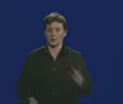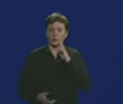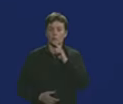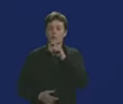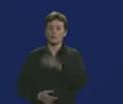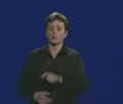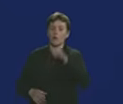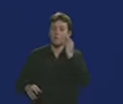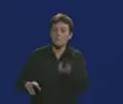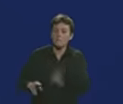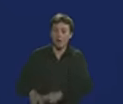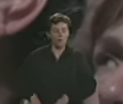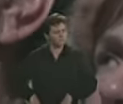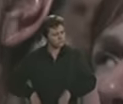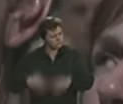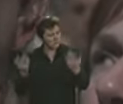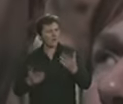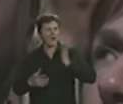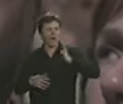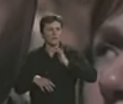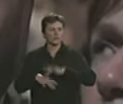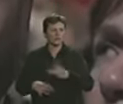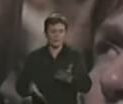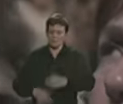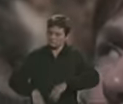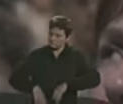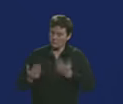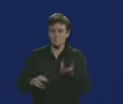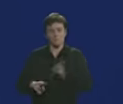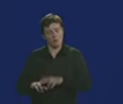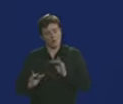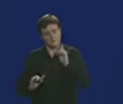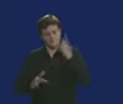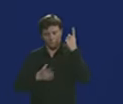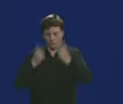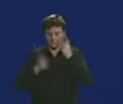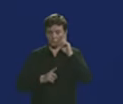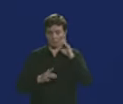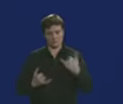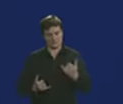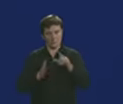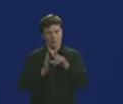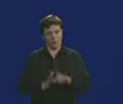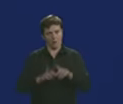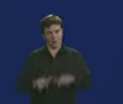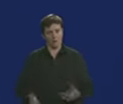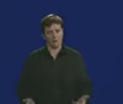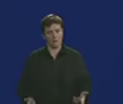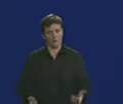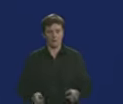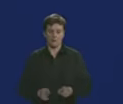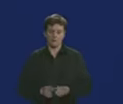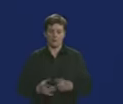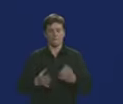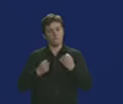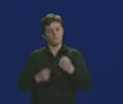homme, quel que soit son passé, doit nous interpeller. Nous sommes dans un état de droit. La force ne peut être que